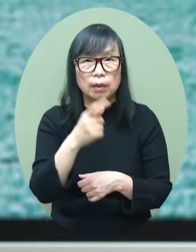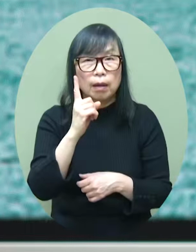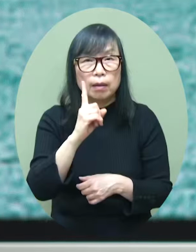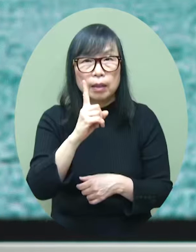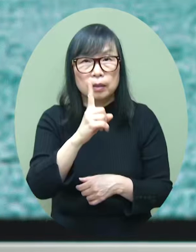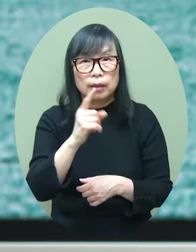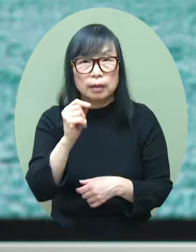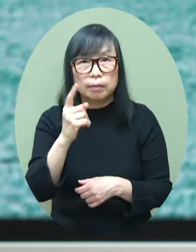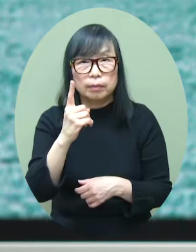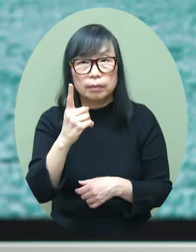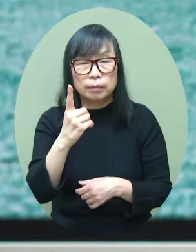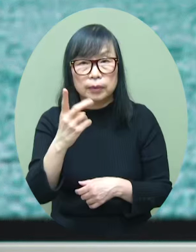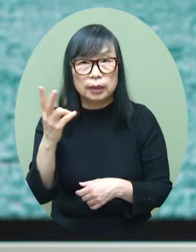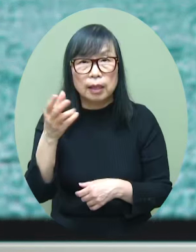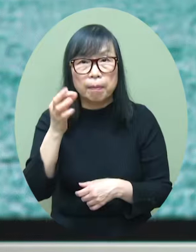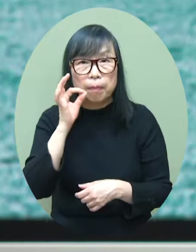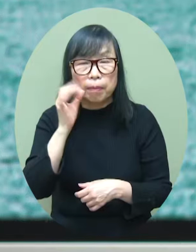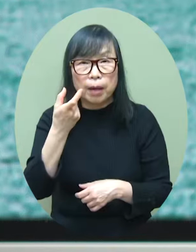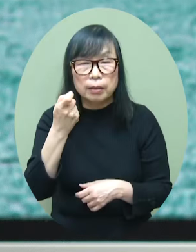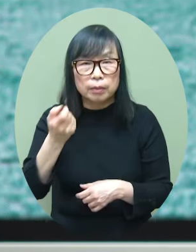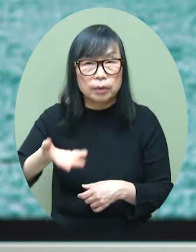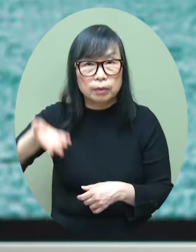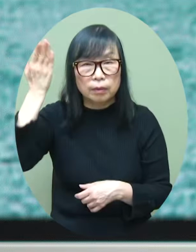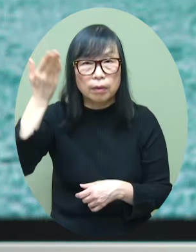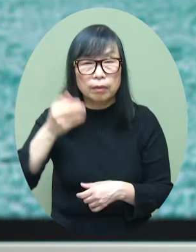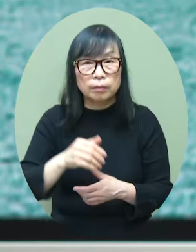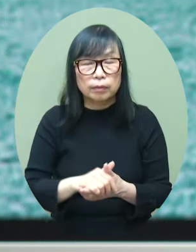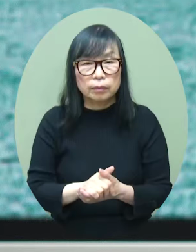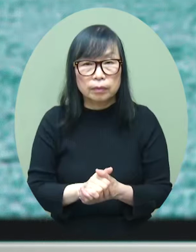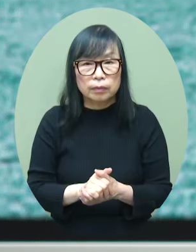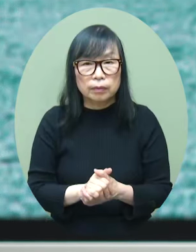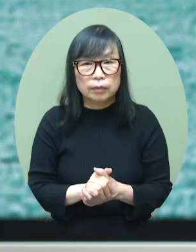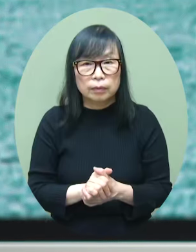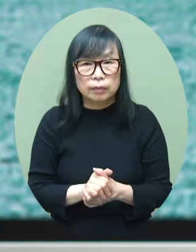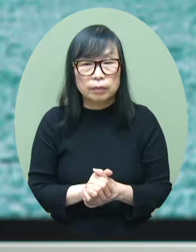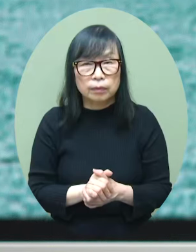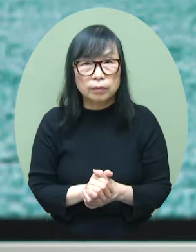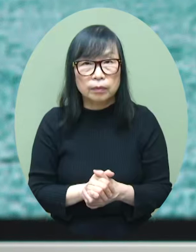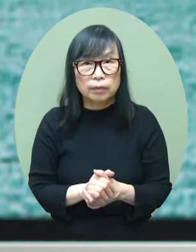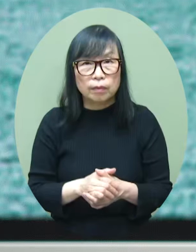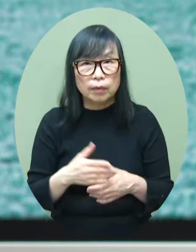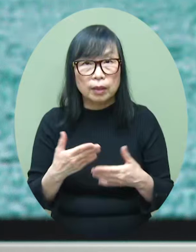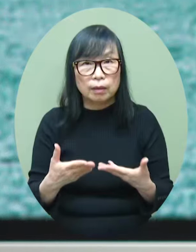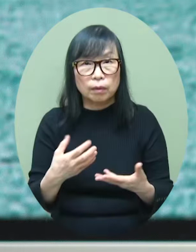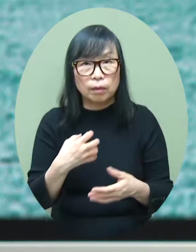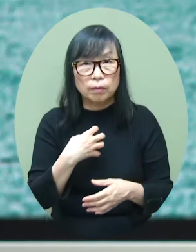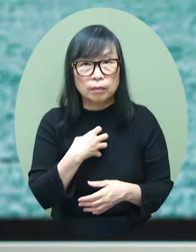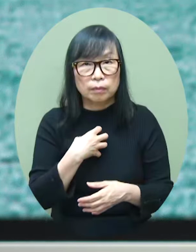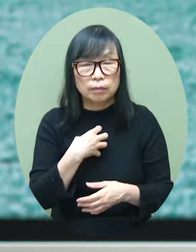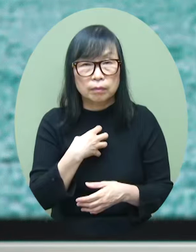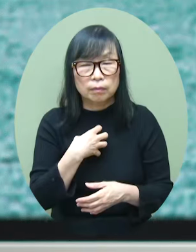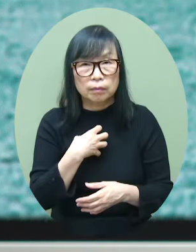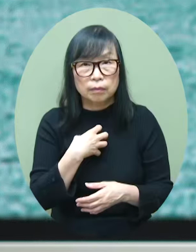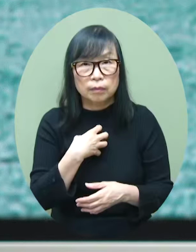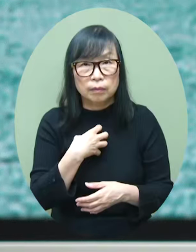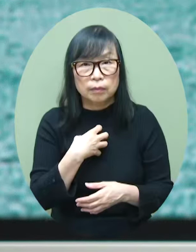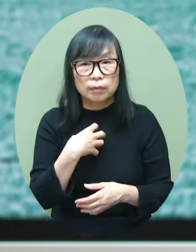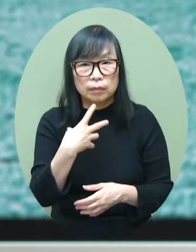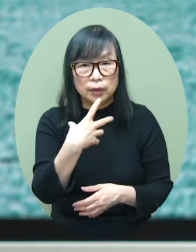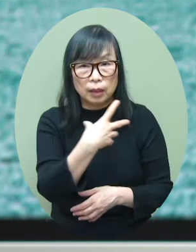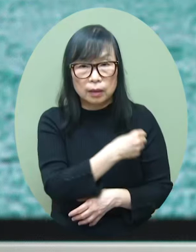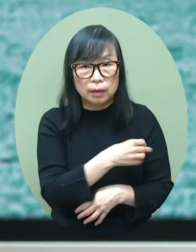1.22%嘅。呢個係講八十歲以上嘅人士啦。咁尤其是八十歲以上嘅人士，就而家我哋覺得嗰、那個打